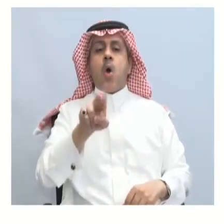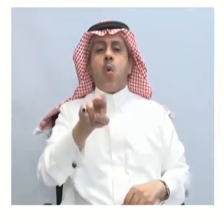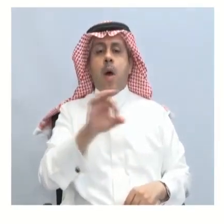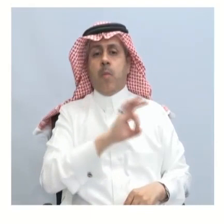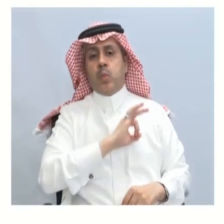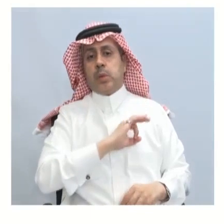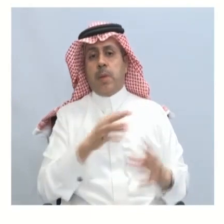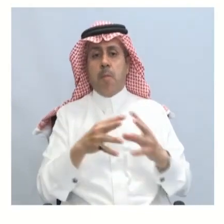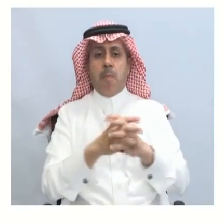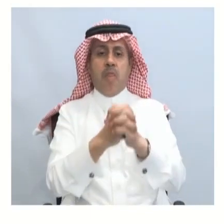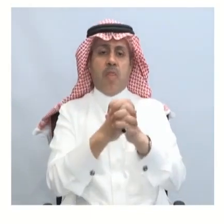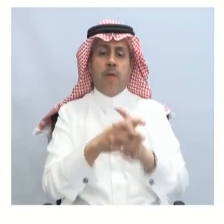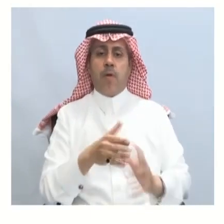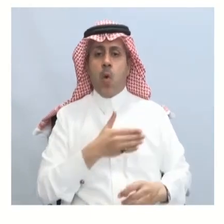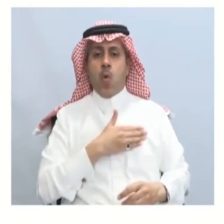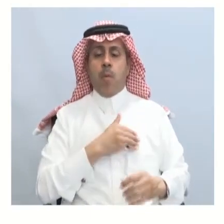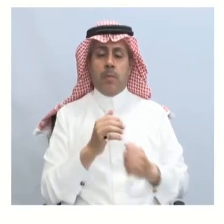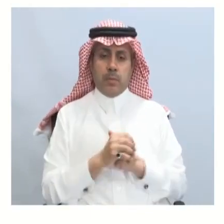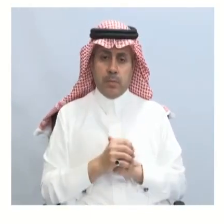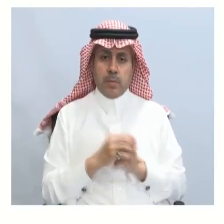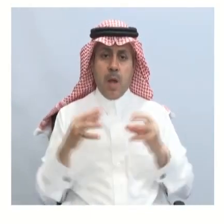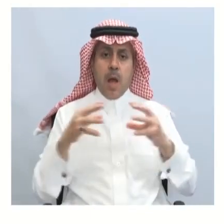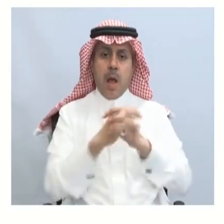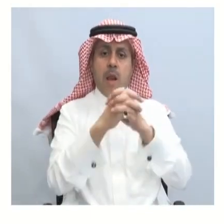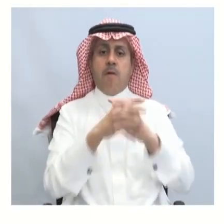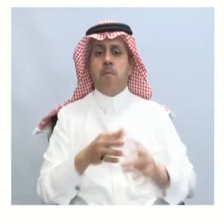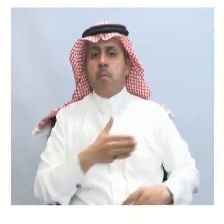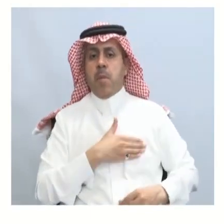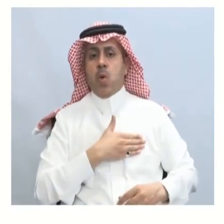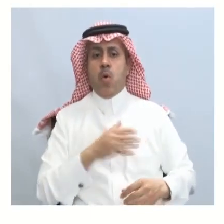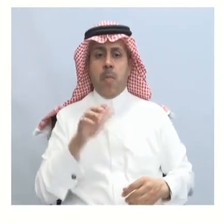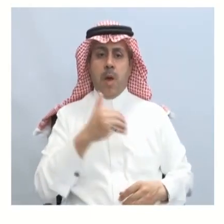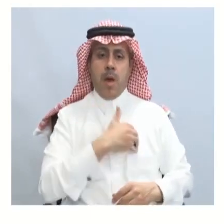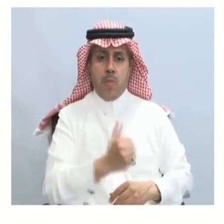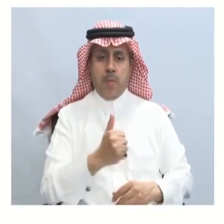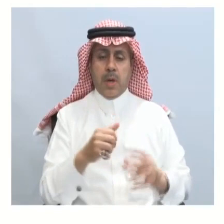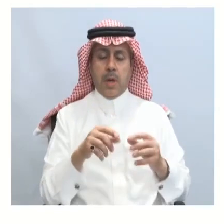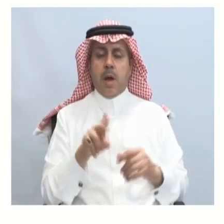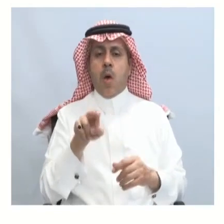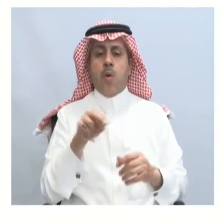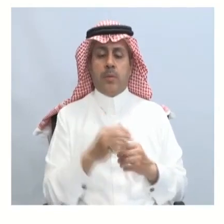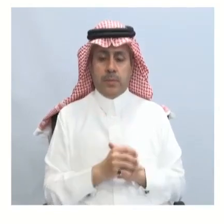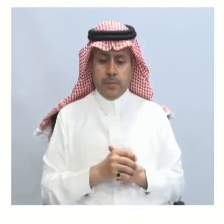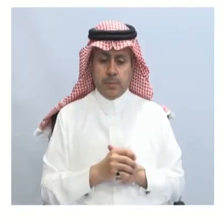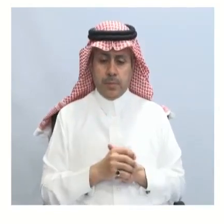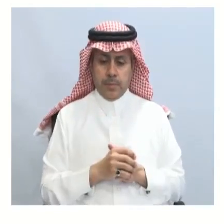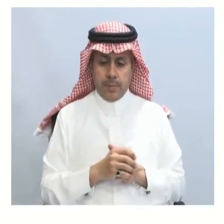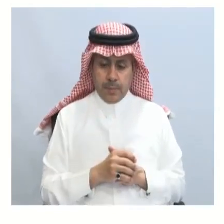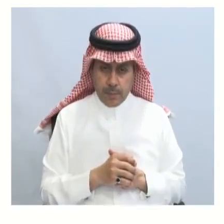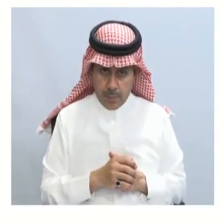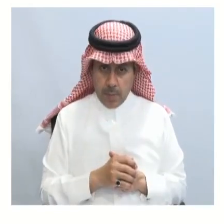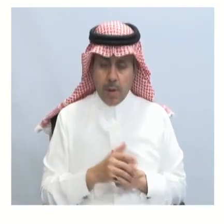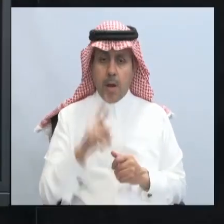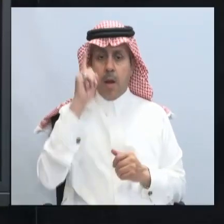فالف بين قلوب بكم فالف بين قلوبكم قال الله عز وجل في الايه 102 يا ايها الذين